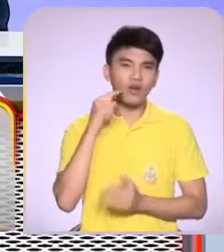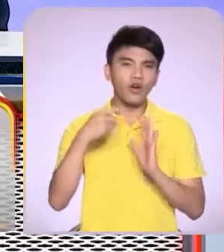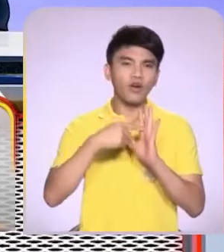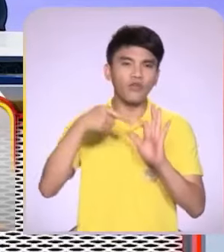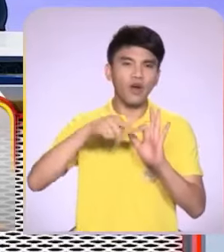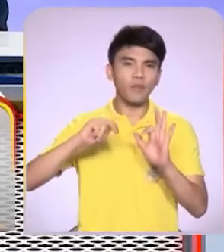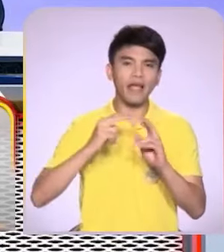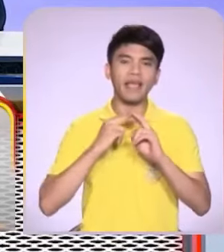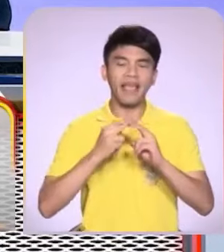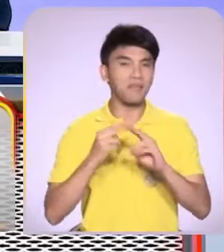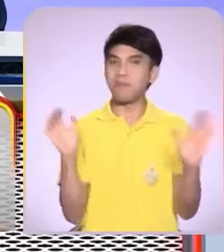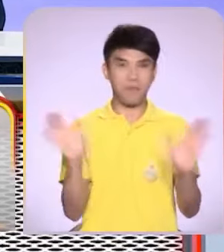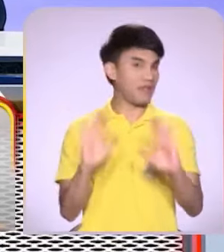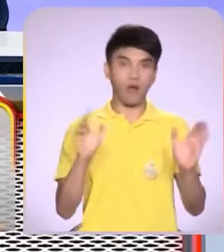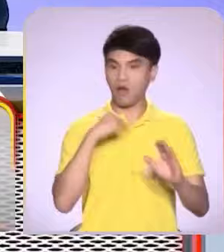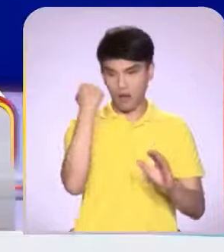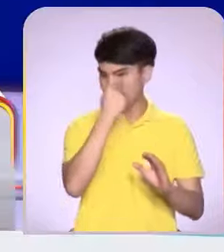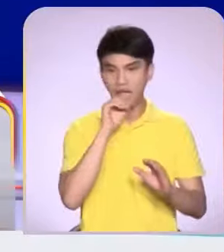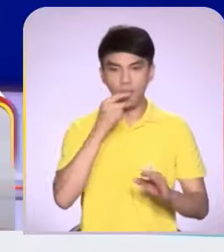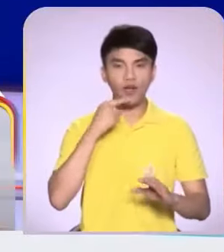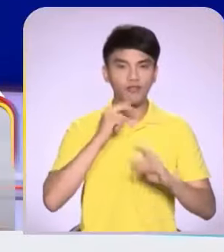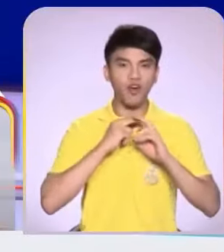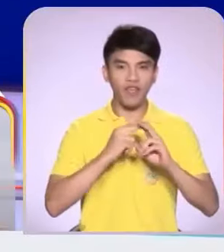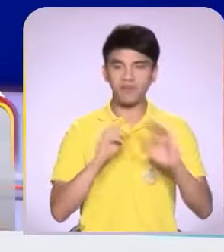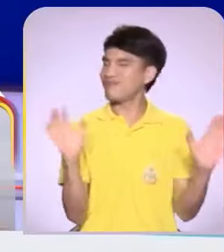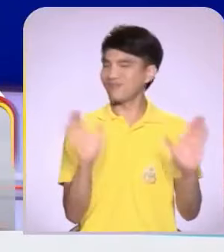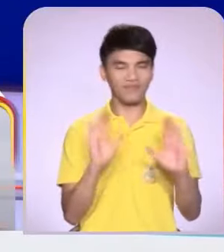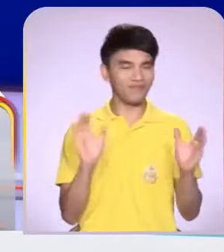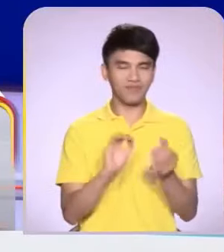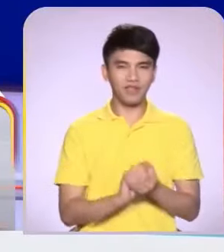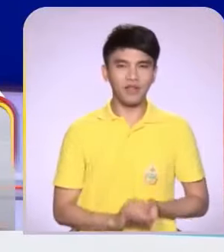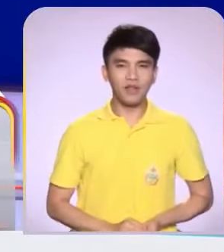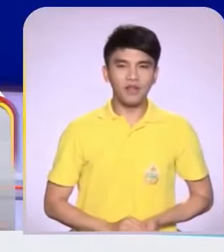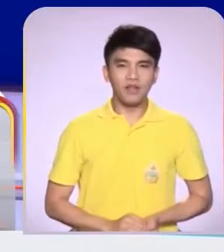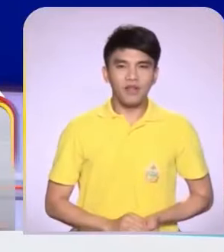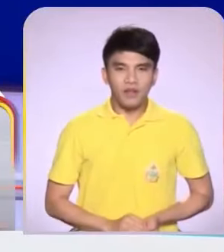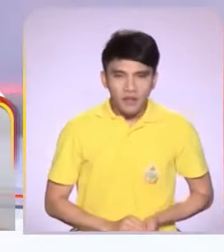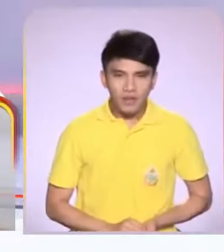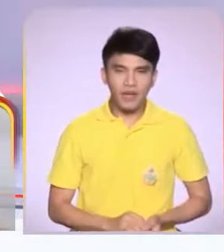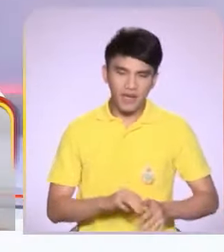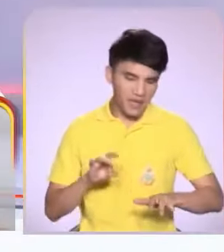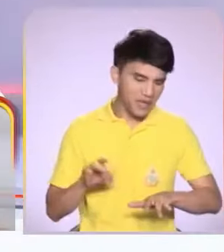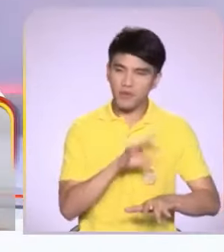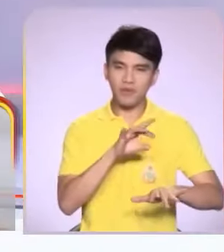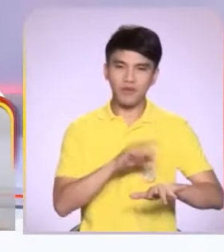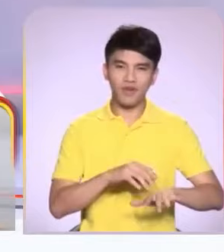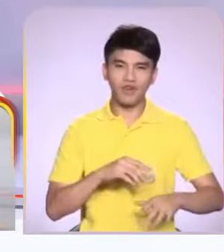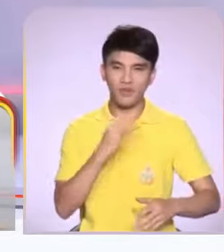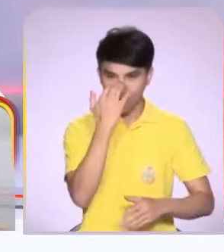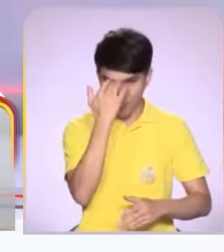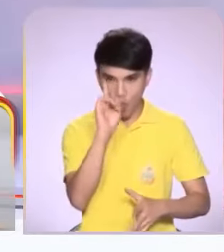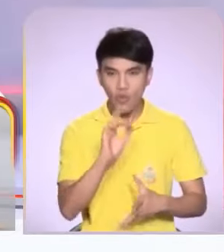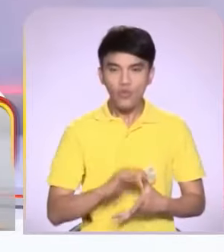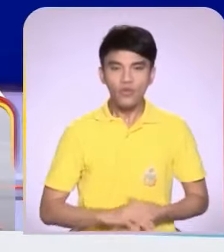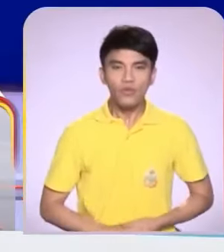เองไม่ต้องนะครับท่านผู้ชมครับใครไปบอกว่าต้องฟ้องเองไม่ได้ต้องดีดเลยดีดมือเลยเพราะอะไรนะท่านผู้